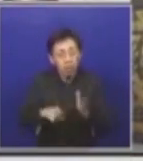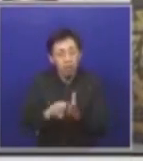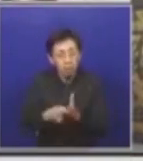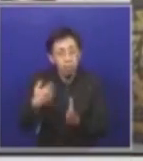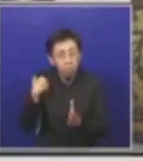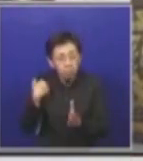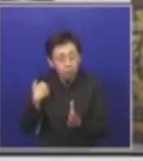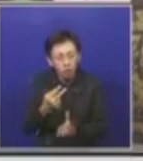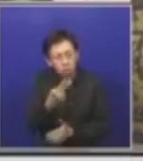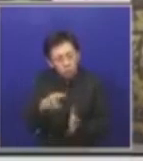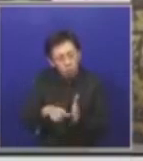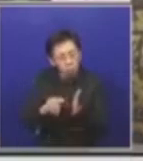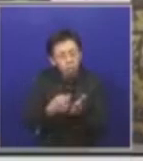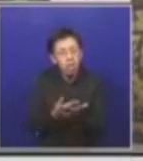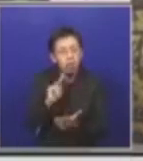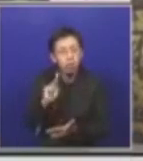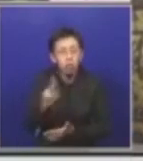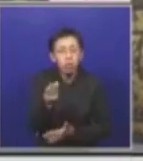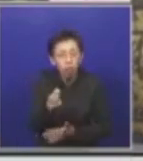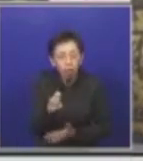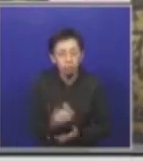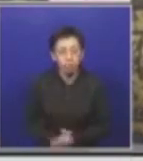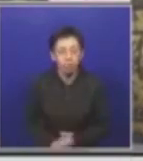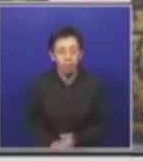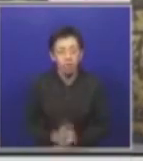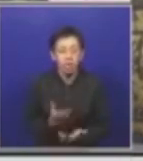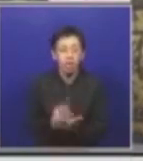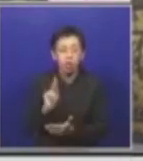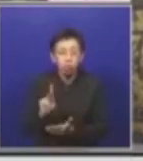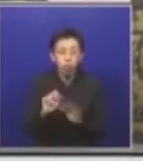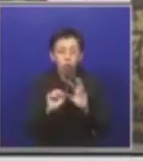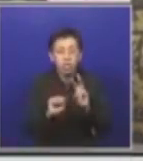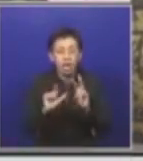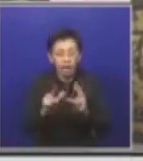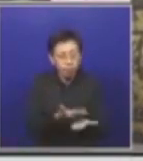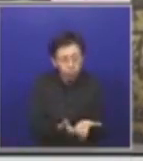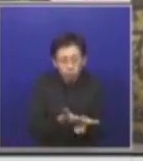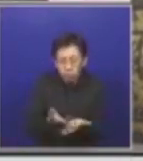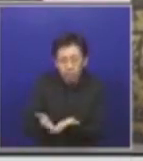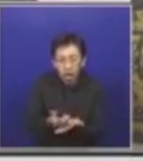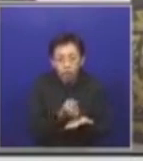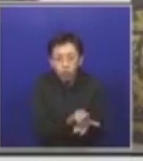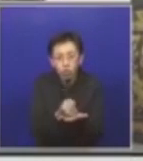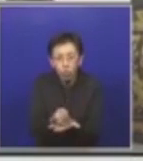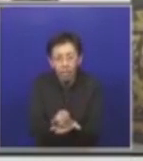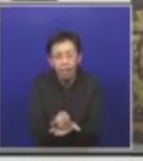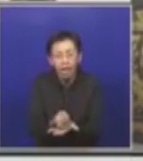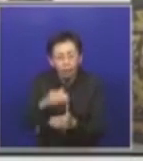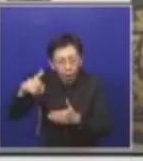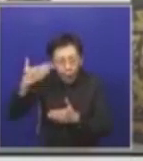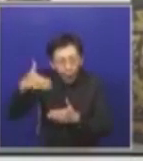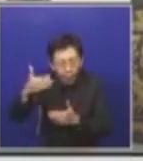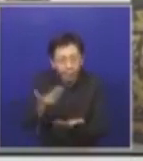ต่ต้องดูก่อนว่าจำเป็นต้องกู้เท่าไหร่หรือจริงๆวันนี้มันจำเป็นต้องกู้แค่600 ล้านมาเยียวยาอีกหลังจากนั้นท่านสาม